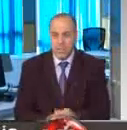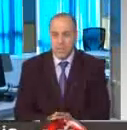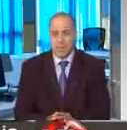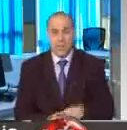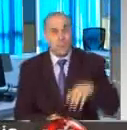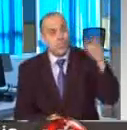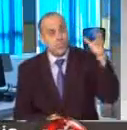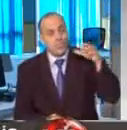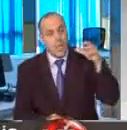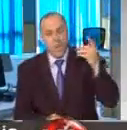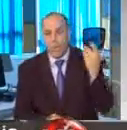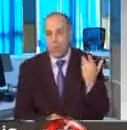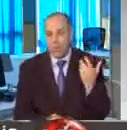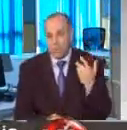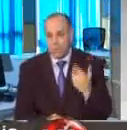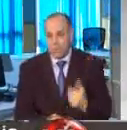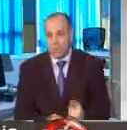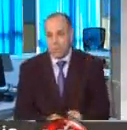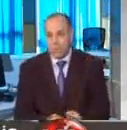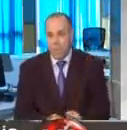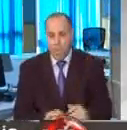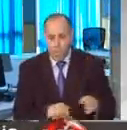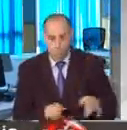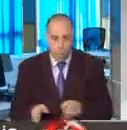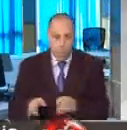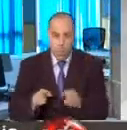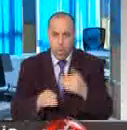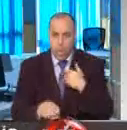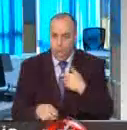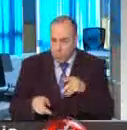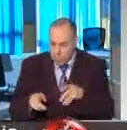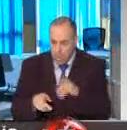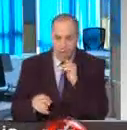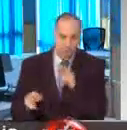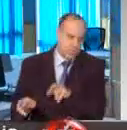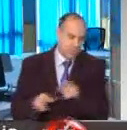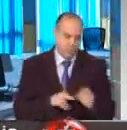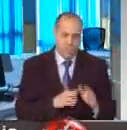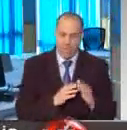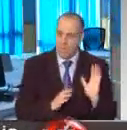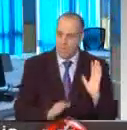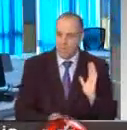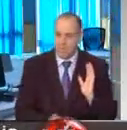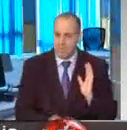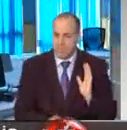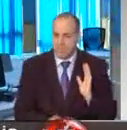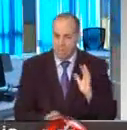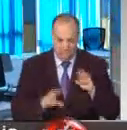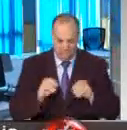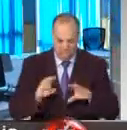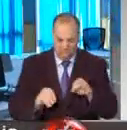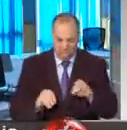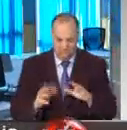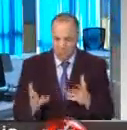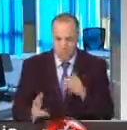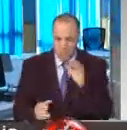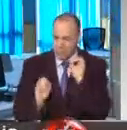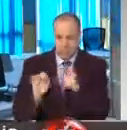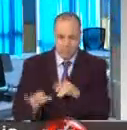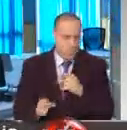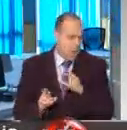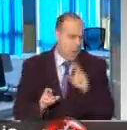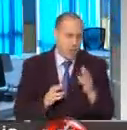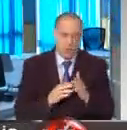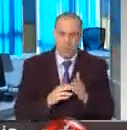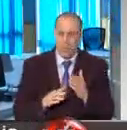بالمطر يحمل ويد نرجع للدار ما نمشيش. طوالي مطبعة وزلق واحد